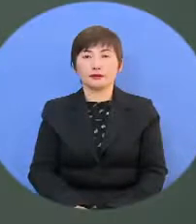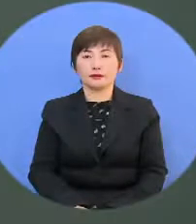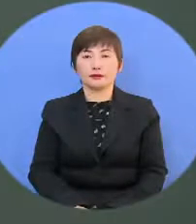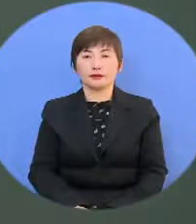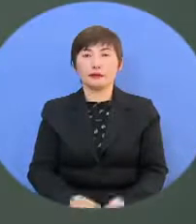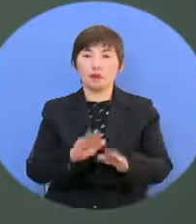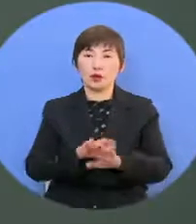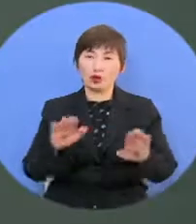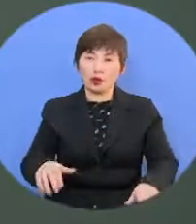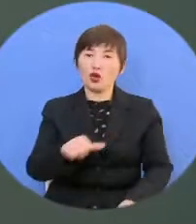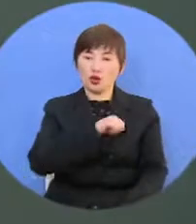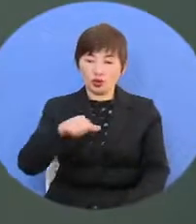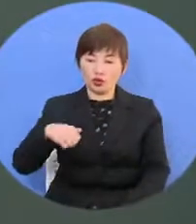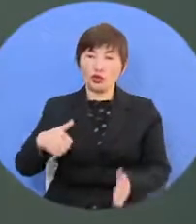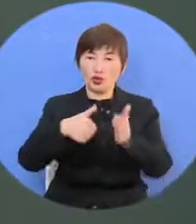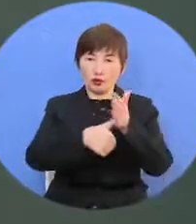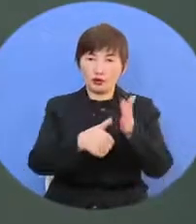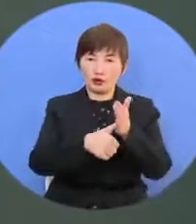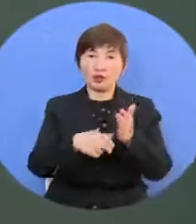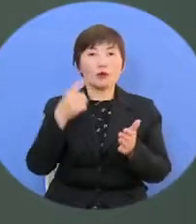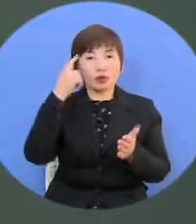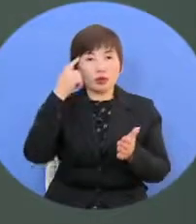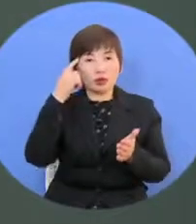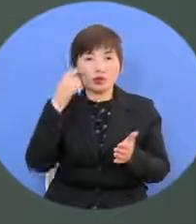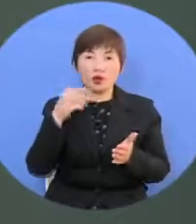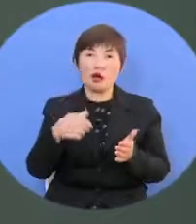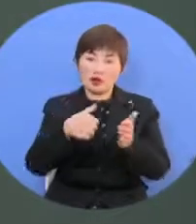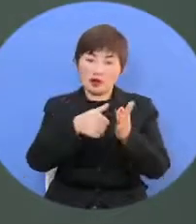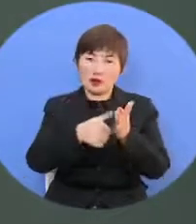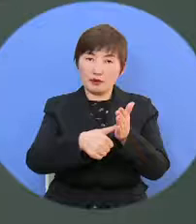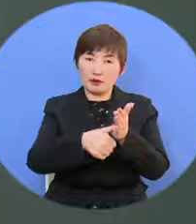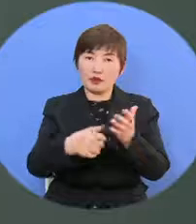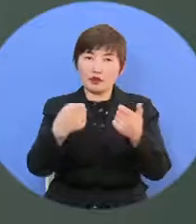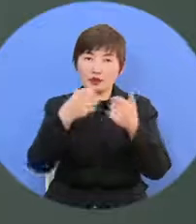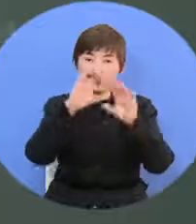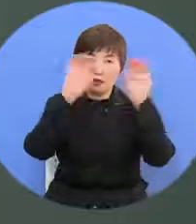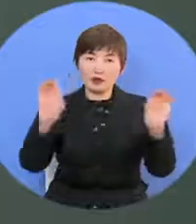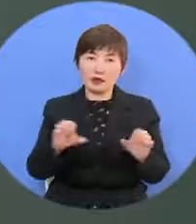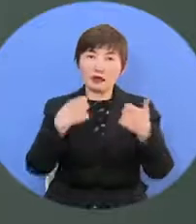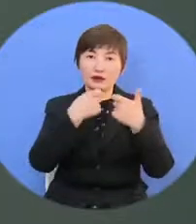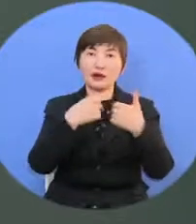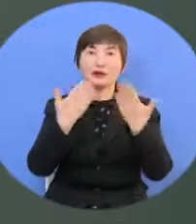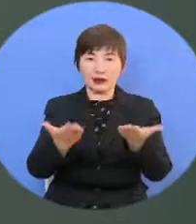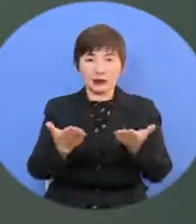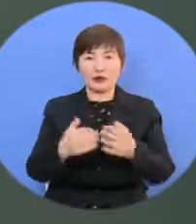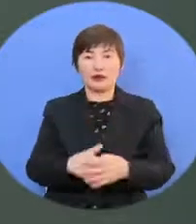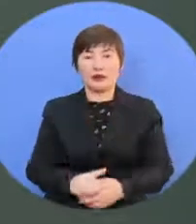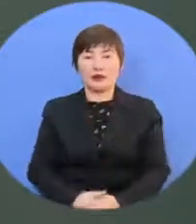За ингээд хүүхдүүдээ өөрсдийнхөө дэвтэртээ тооцоолсон зүйлээ багшийнхаа самбарт бичсэндээ тулгаарай. Тарж ийнэ үү гэдгийг тулгаж хараарай.